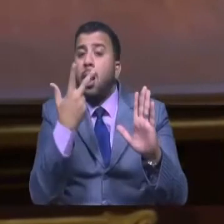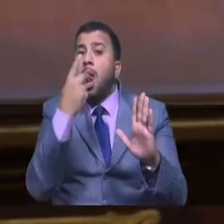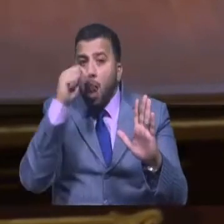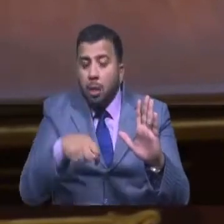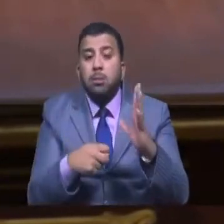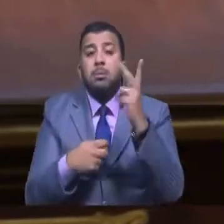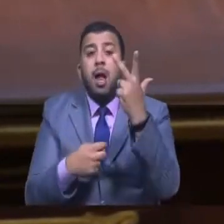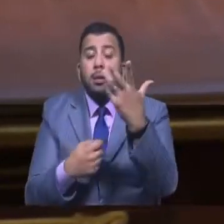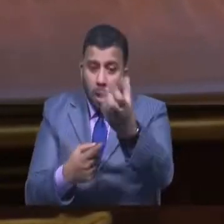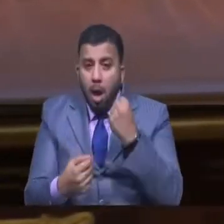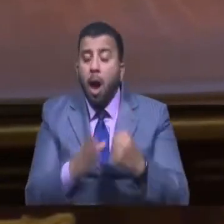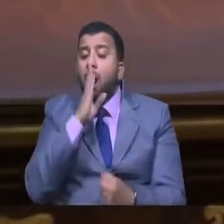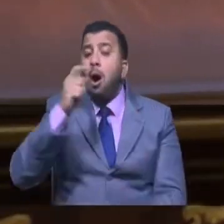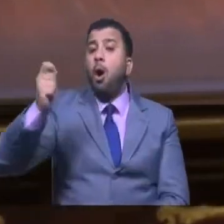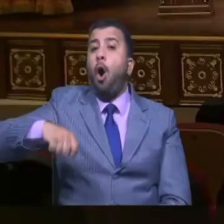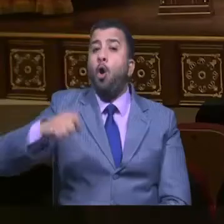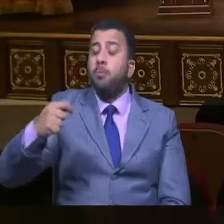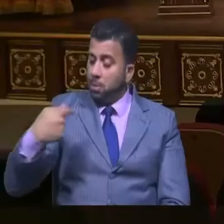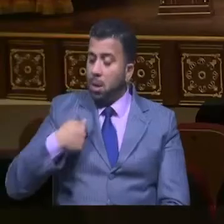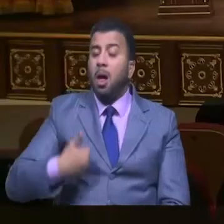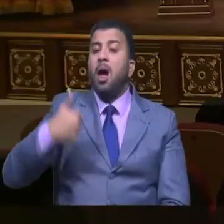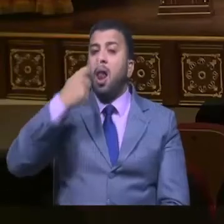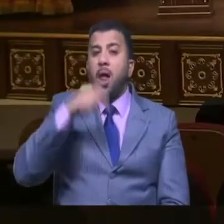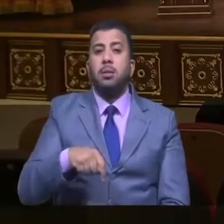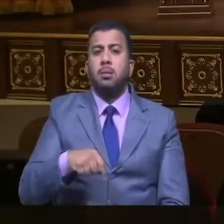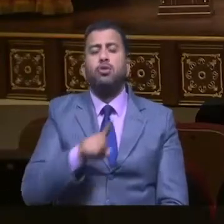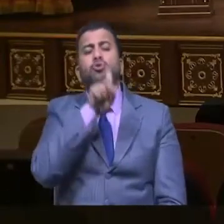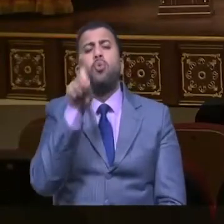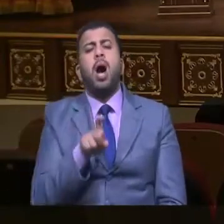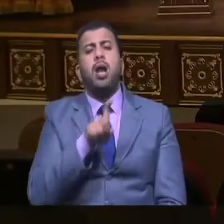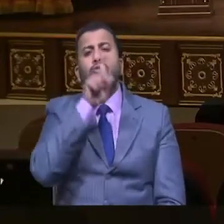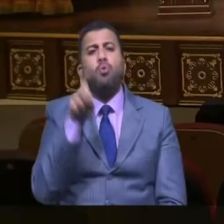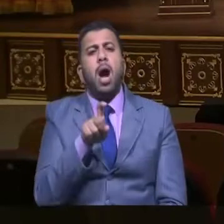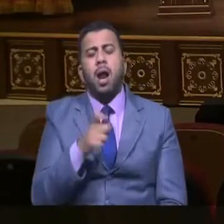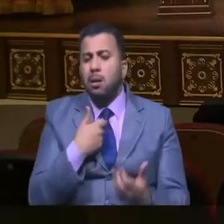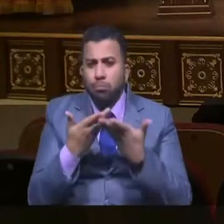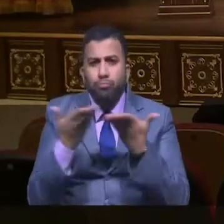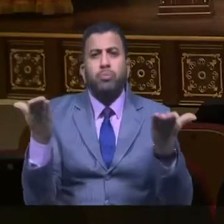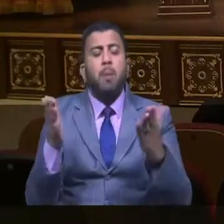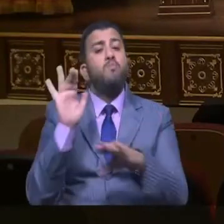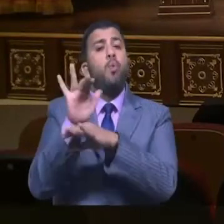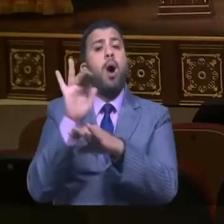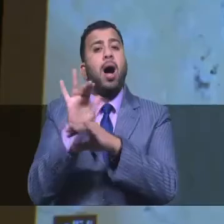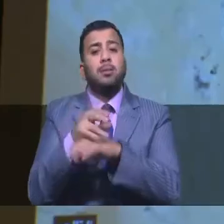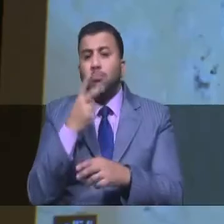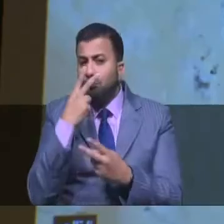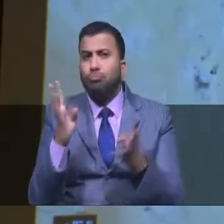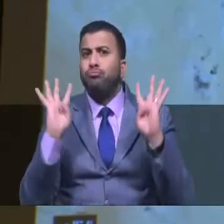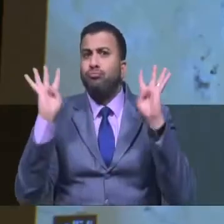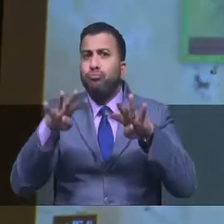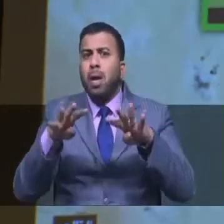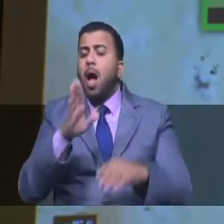الثلاث وتضمن الحكم لصالحها؟ كلها تساؤلات طرحتها ندوة الجزر الثلاث